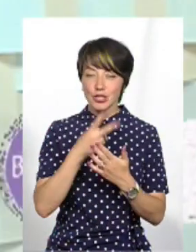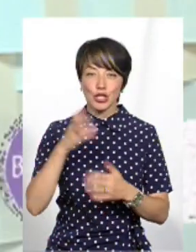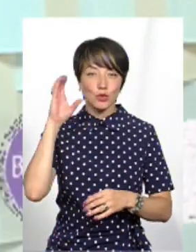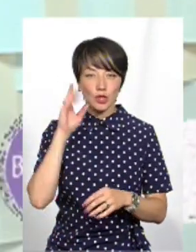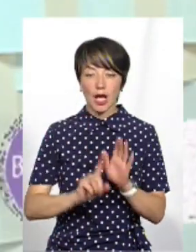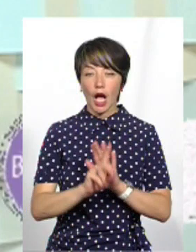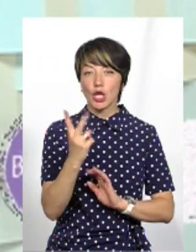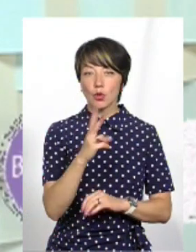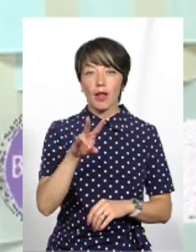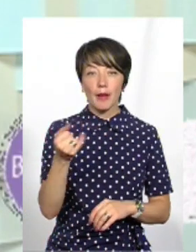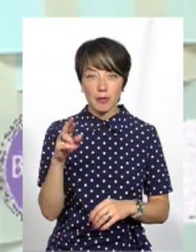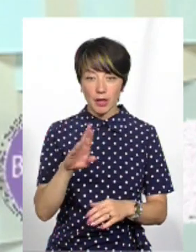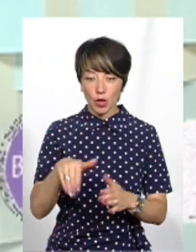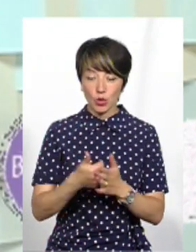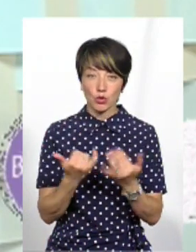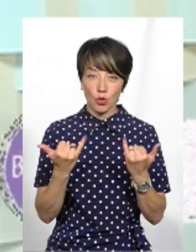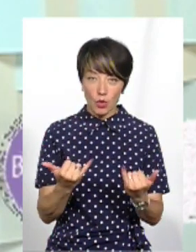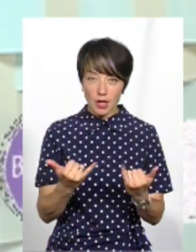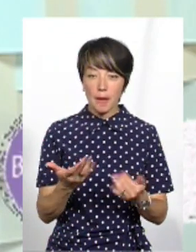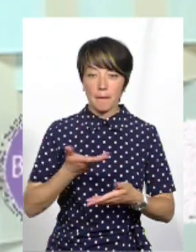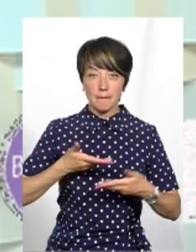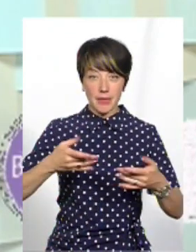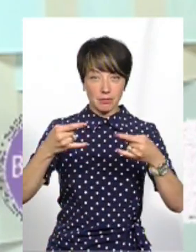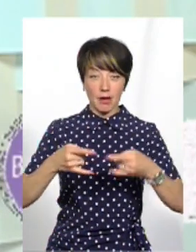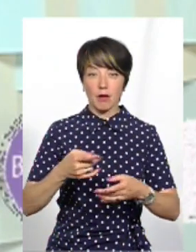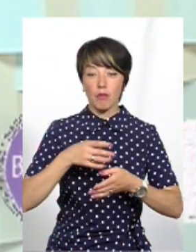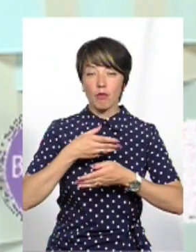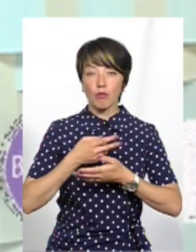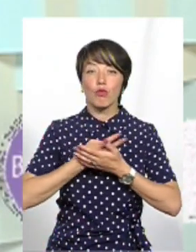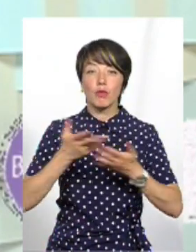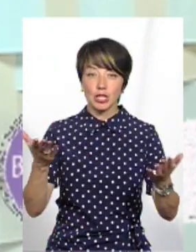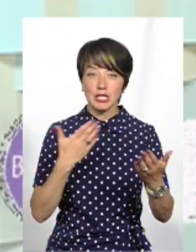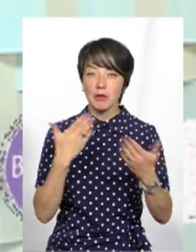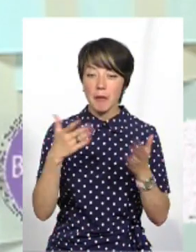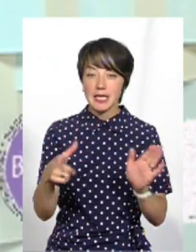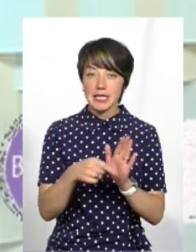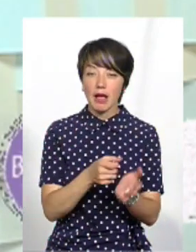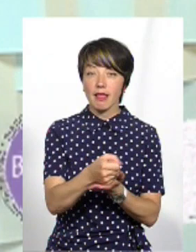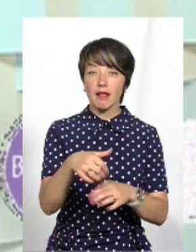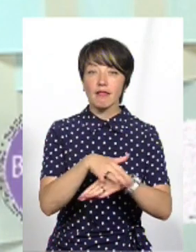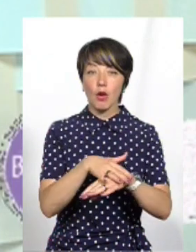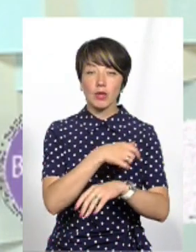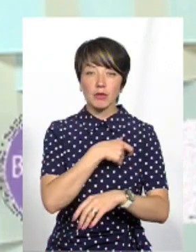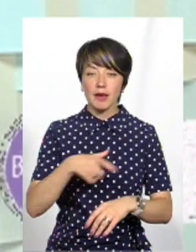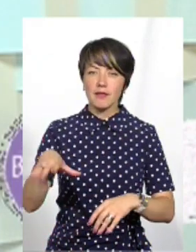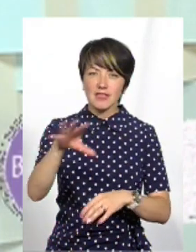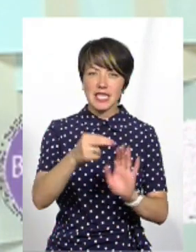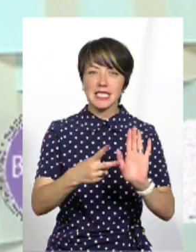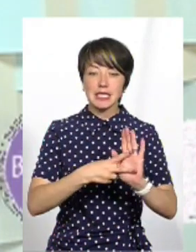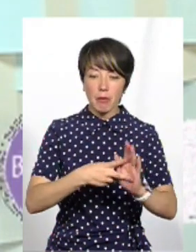з 2 липня і до сьогодні ми на UA Поділля проводили публічні співбесіди із кандидатами у народні депутати по всіх